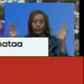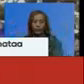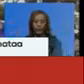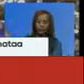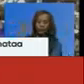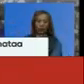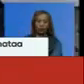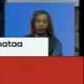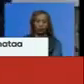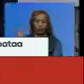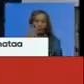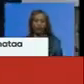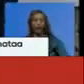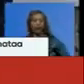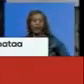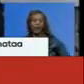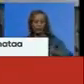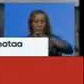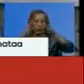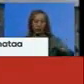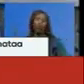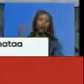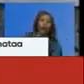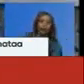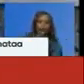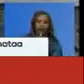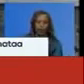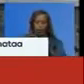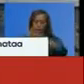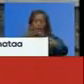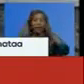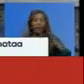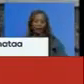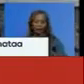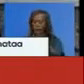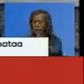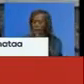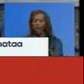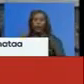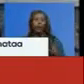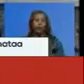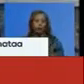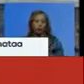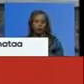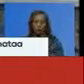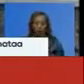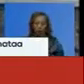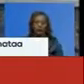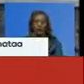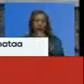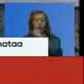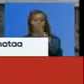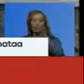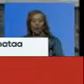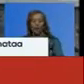እለቱ ለሀገራችን ታሪካዊ ቀን ነው። በታሪካችን በተለያዩ አጋጣሚዎች አዲስ የፖለቲካ